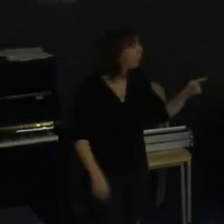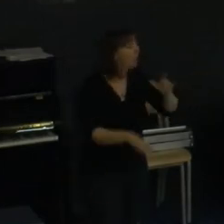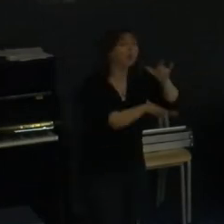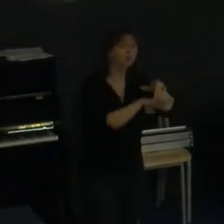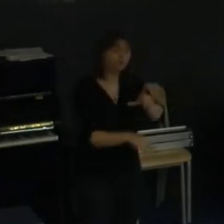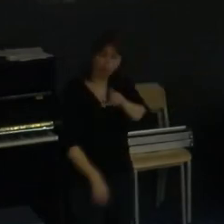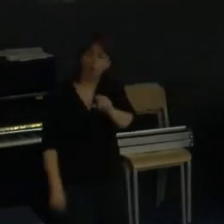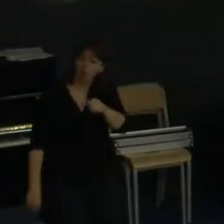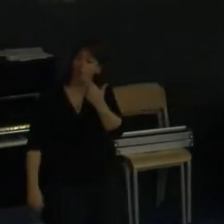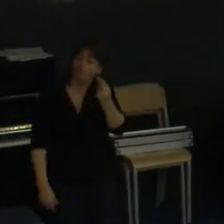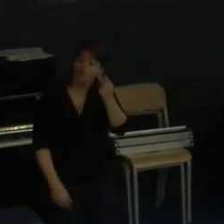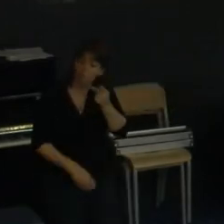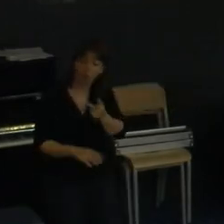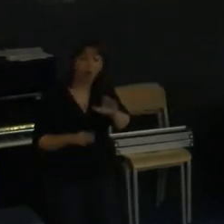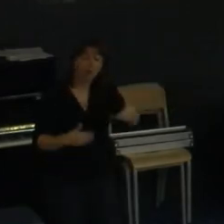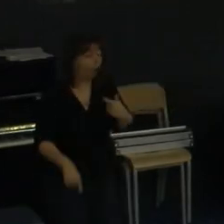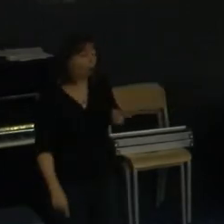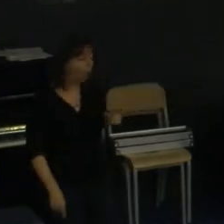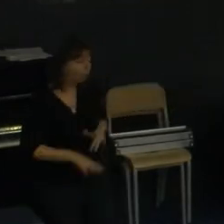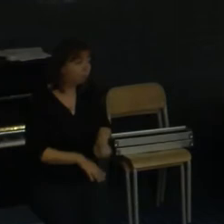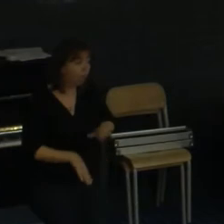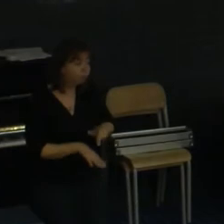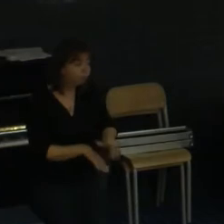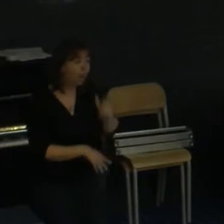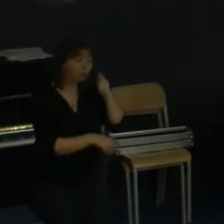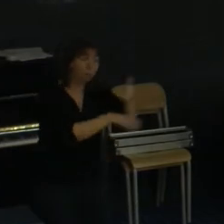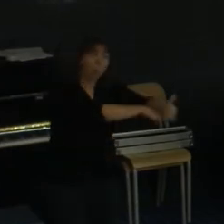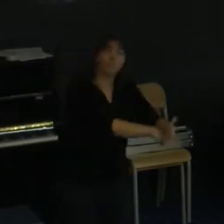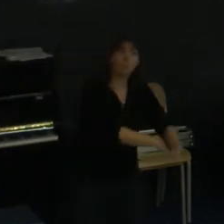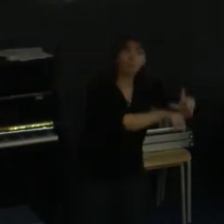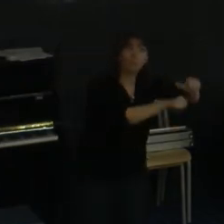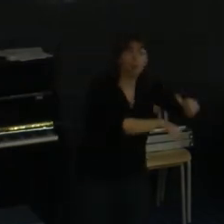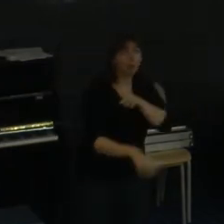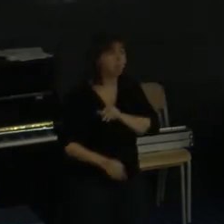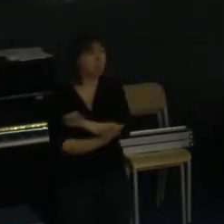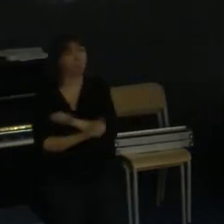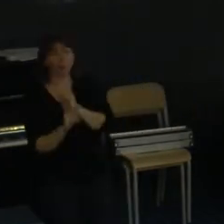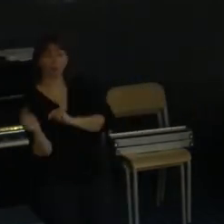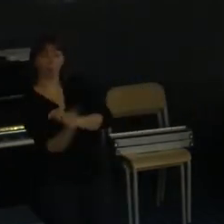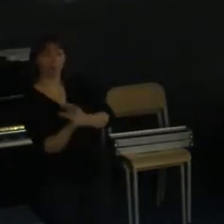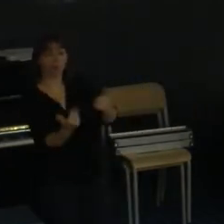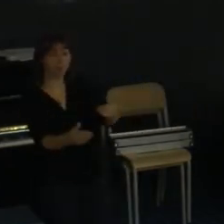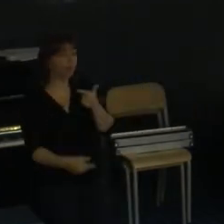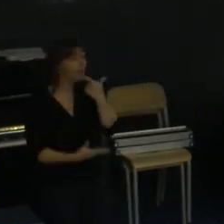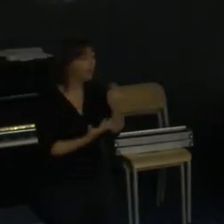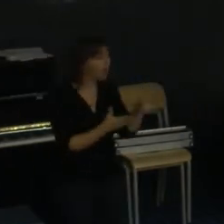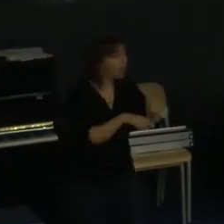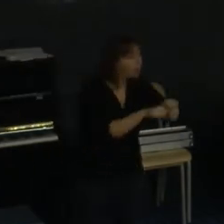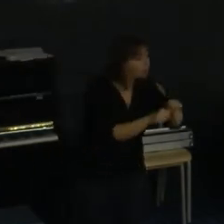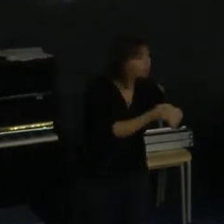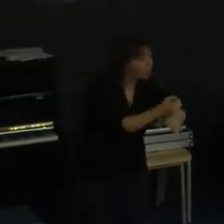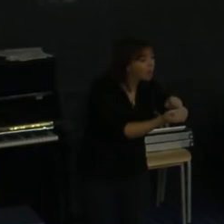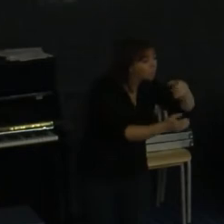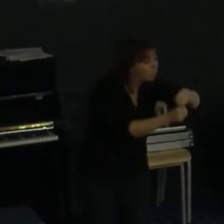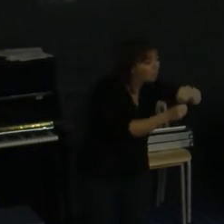Non, non, et toi? Ah, ben non. Mais non, c'est vrai, et en prod, hein, avec des trucs où il y a 1000 bases de données en prod, il y a un système qui dessert, etc., les bases de